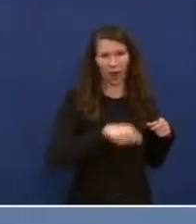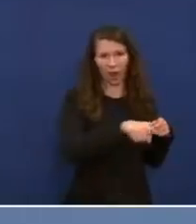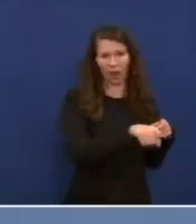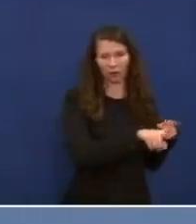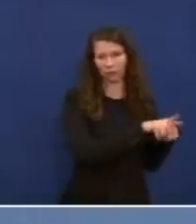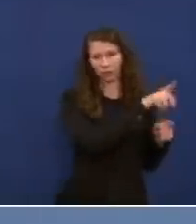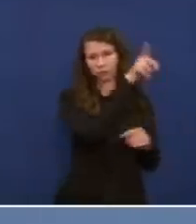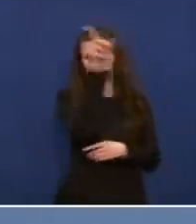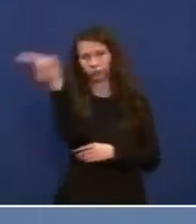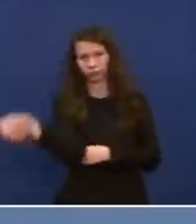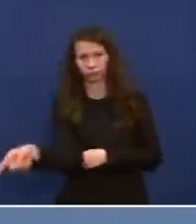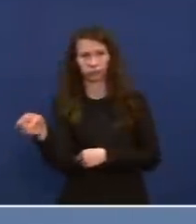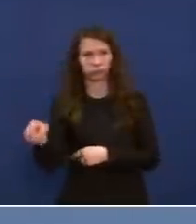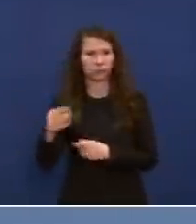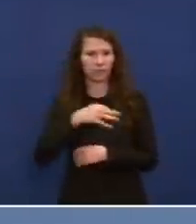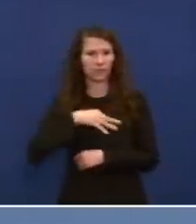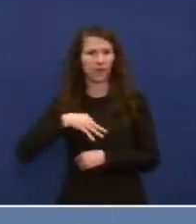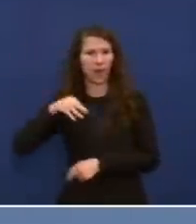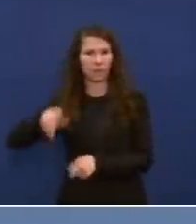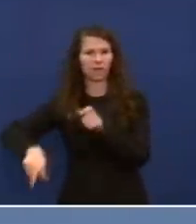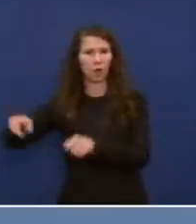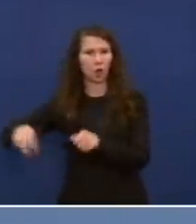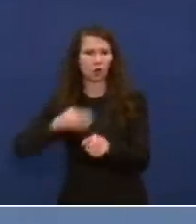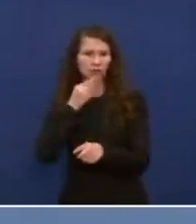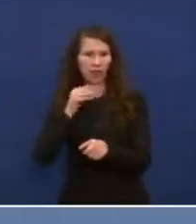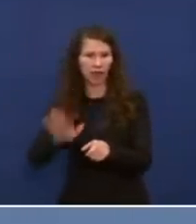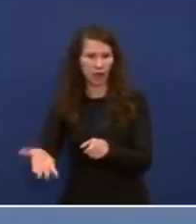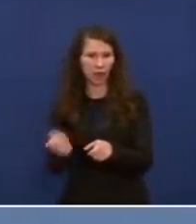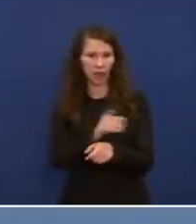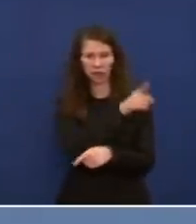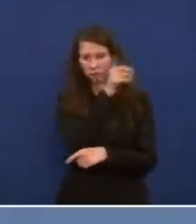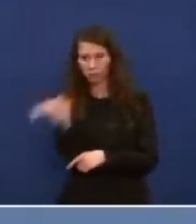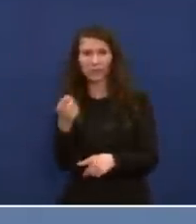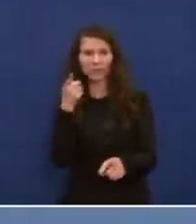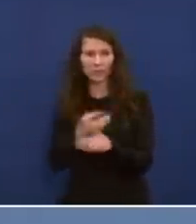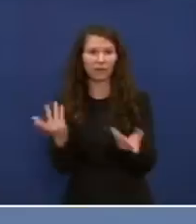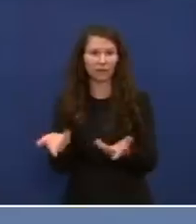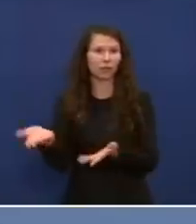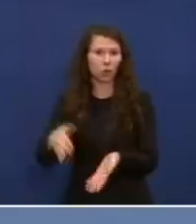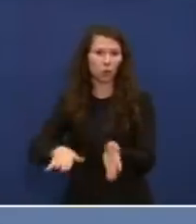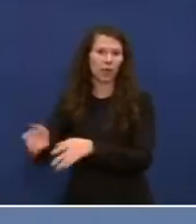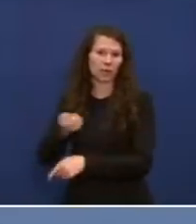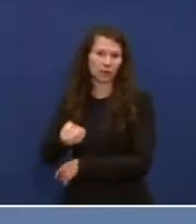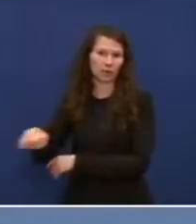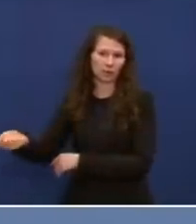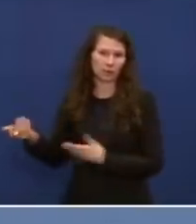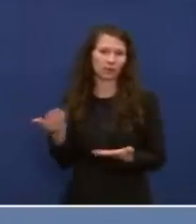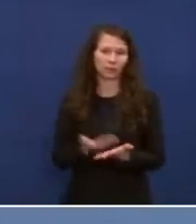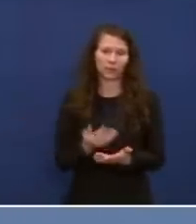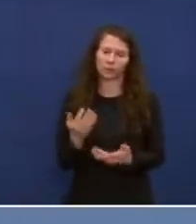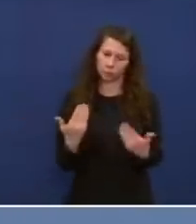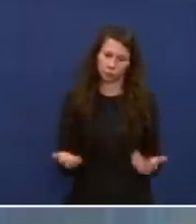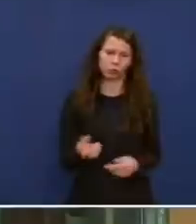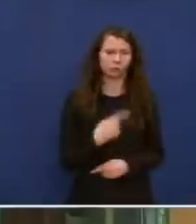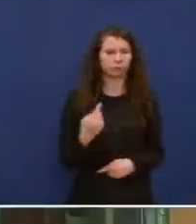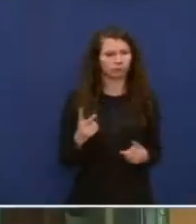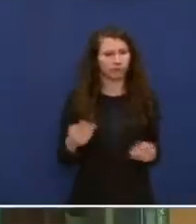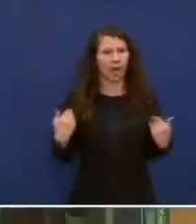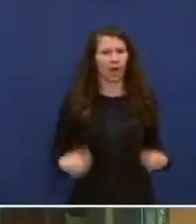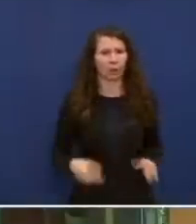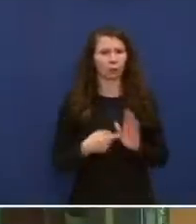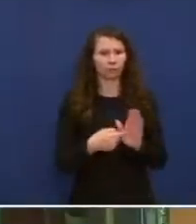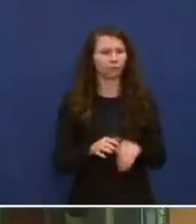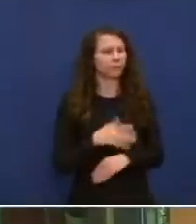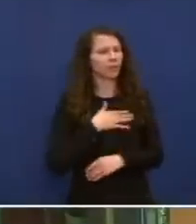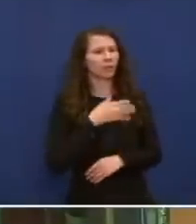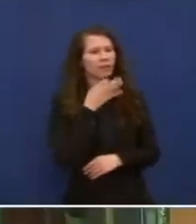vollkommen wahllos mit der Absicht zu töten zu tun. Und dazu haben wir ganz klar unsere Haltung ausgedrückt. Die Frage war,